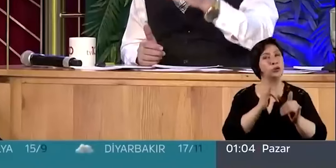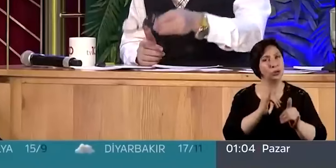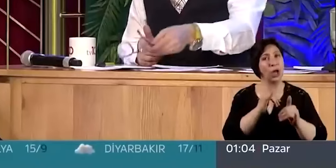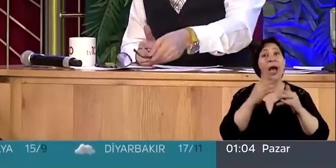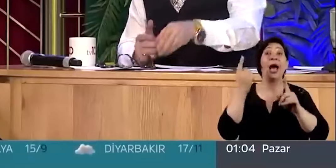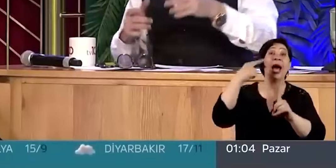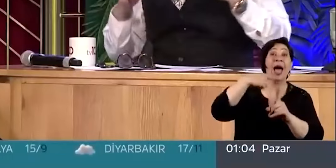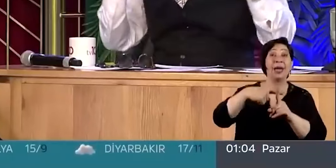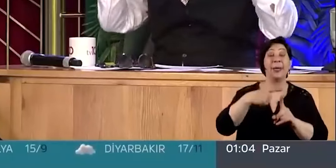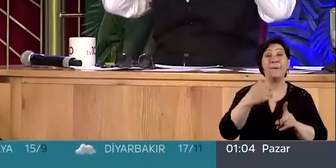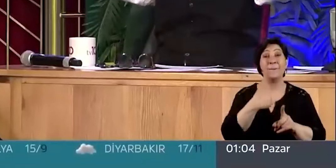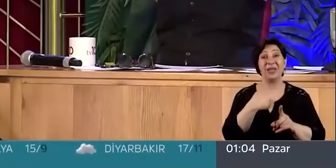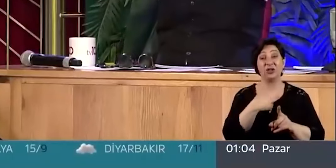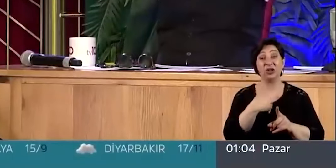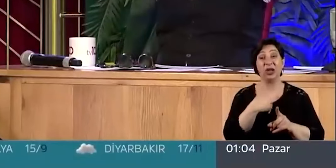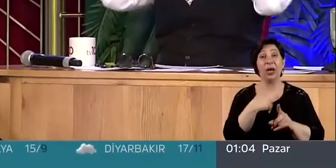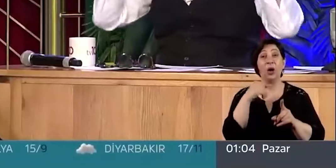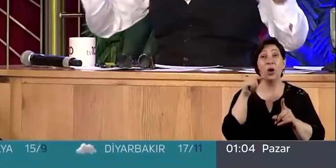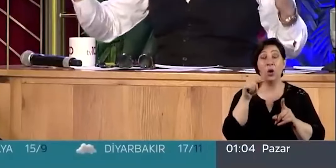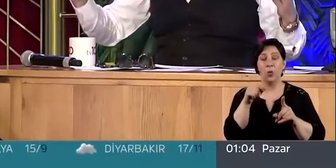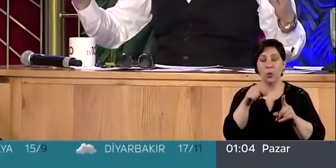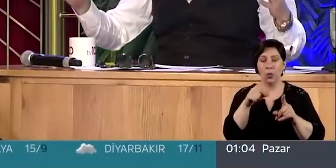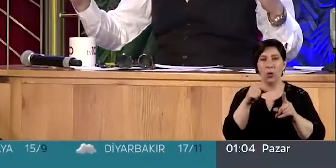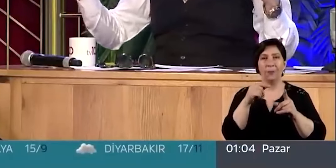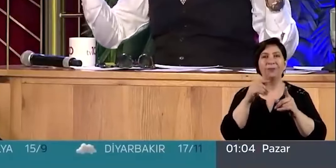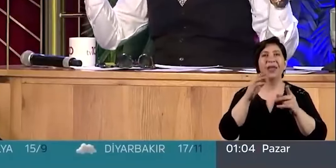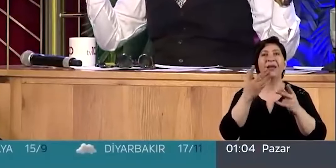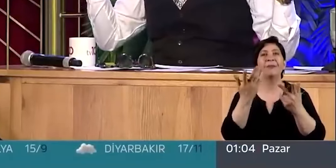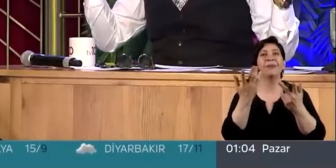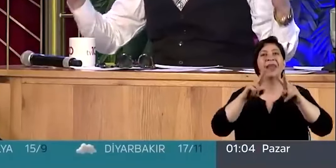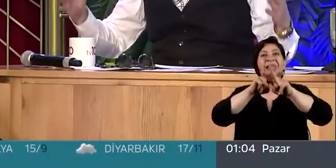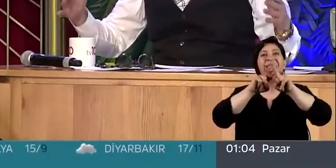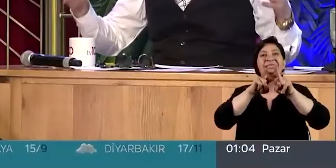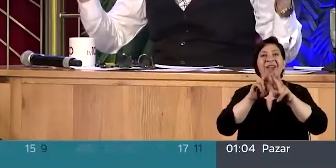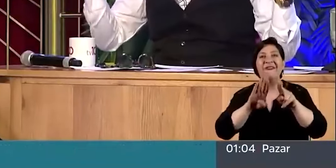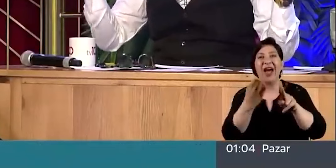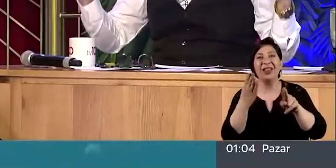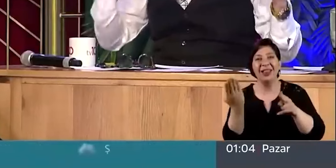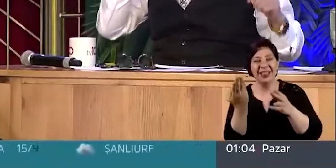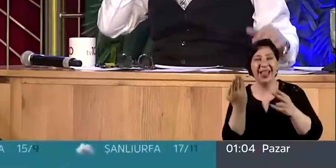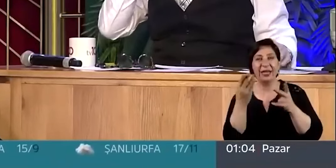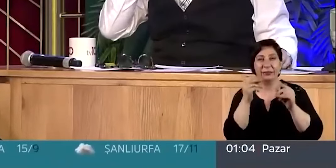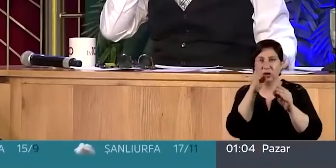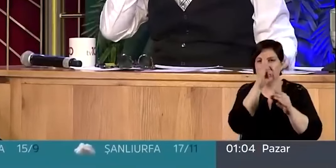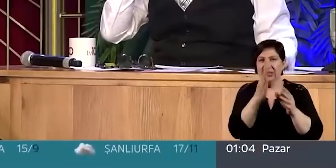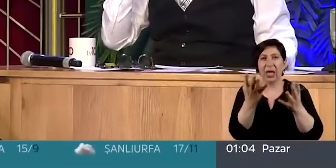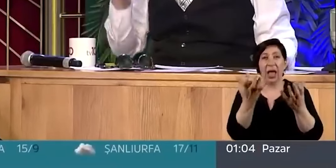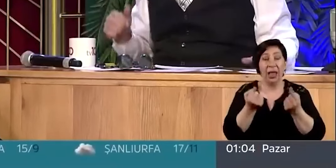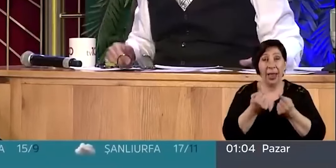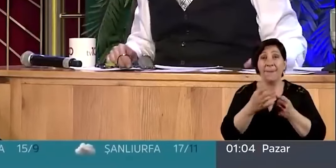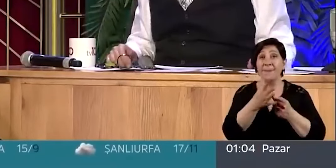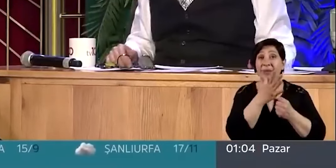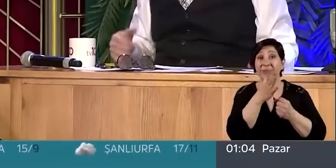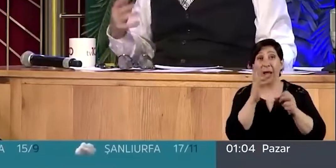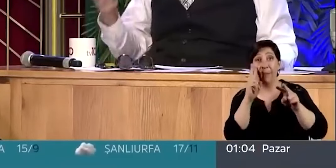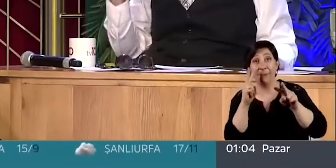hem de bence bu astroloji meselesini hakikaten ciddiye alan, bu işe